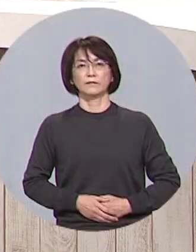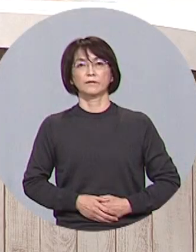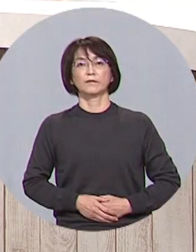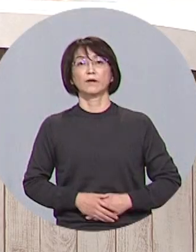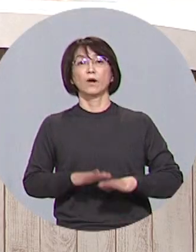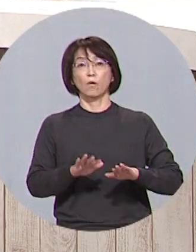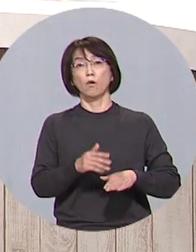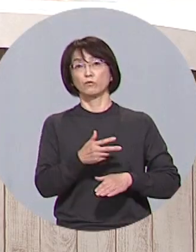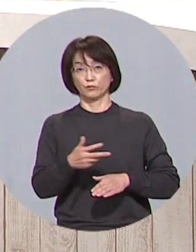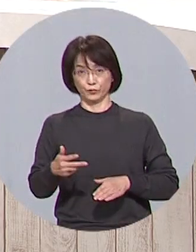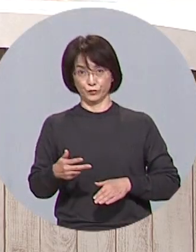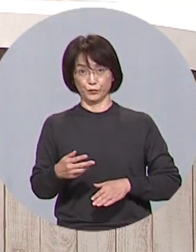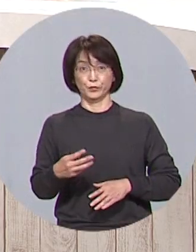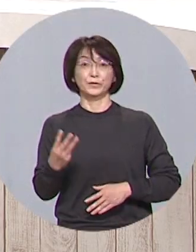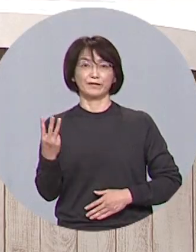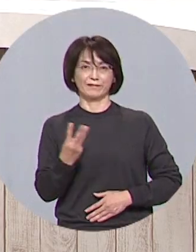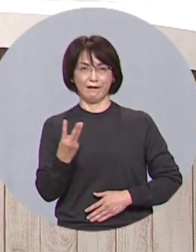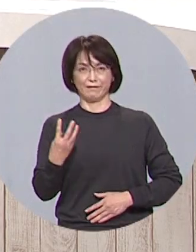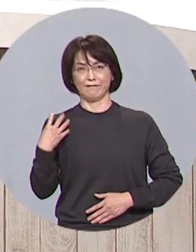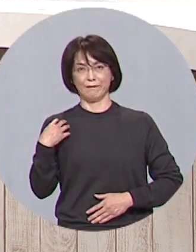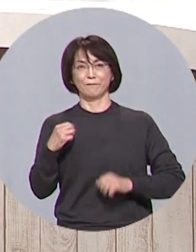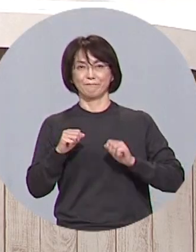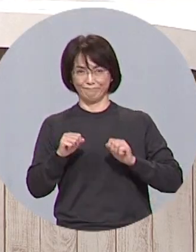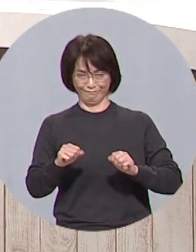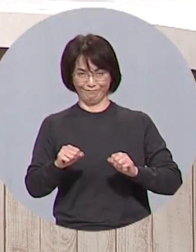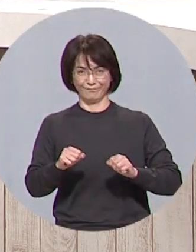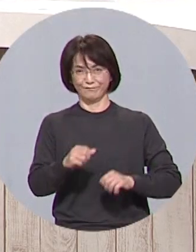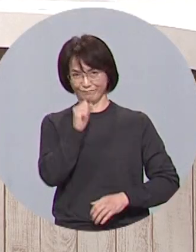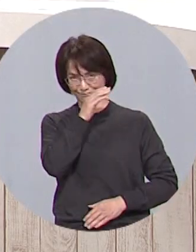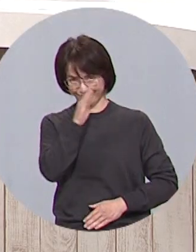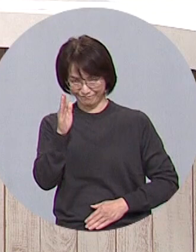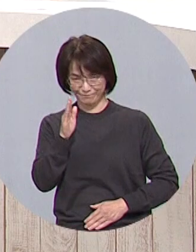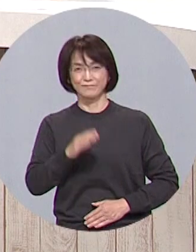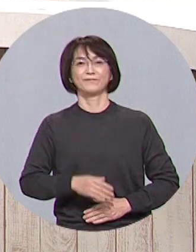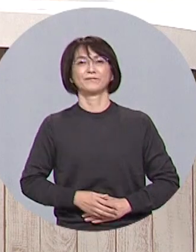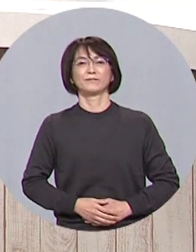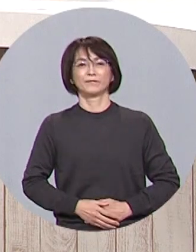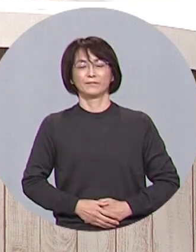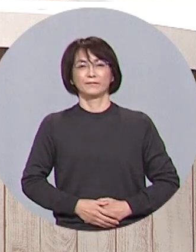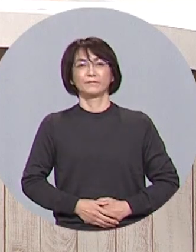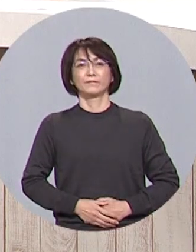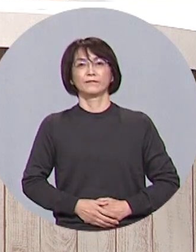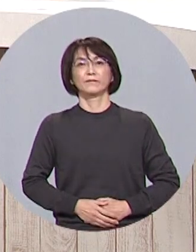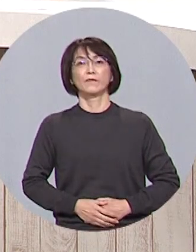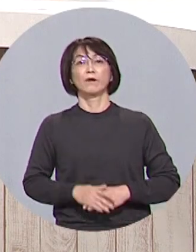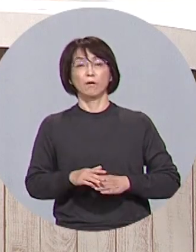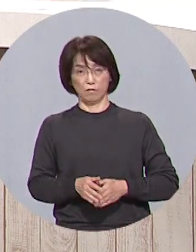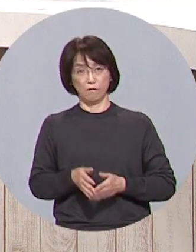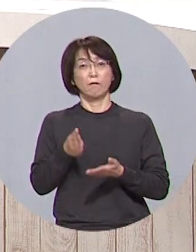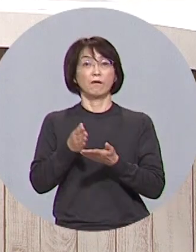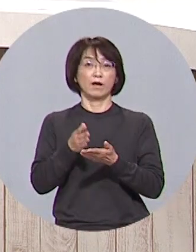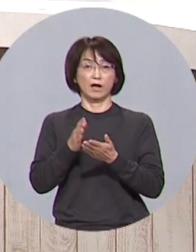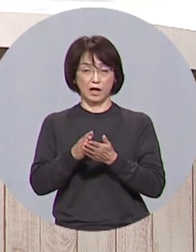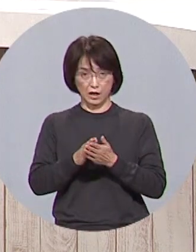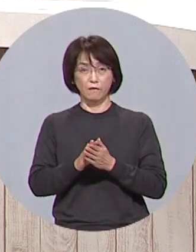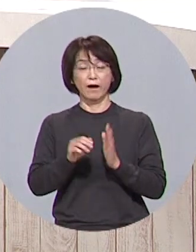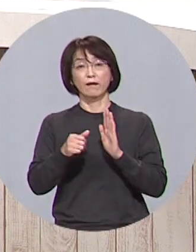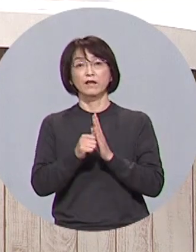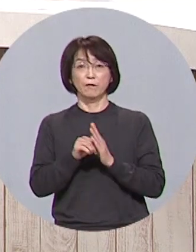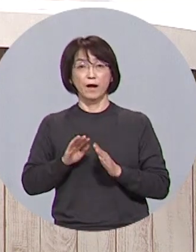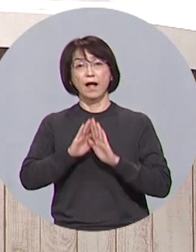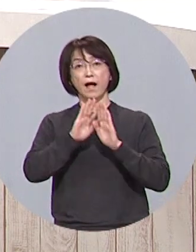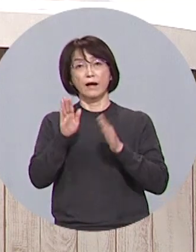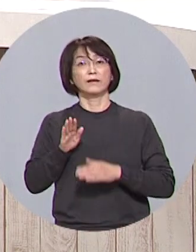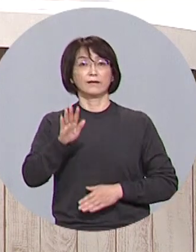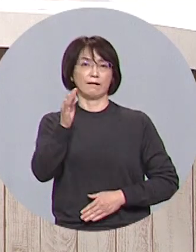さあ今週のスタジオはこのメンバーでお送りします。 よろしくお願いします。 はい、お願いします。お願いします。 そしてナレーターはあけさかさんです。お願いします